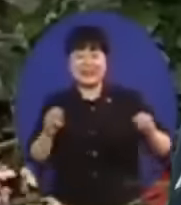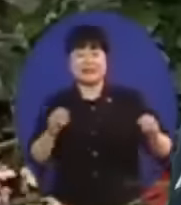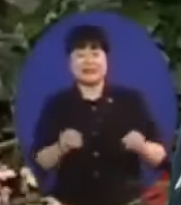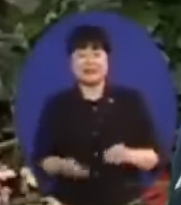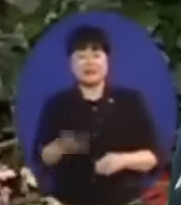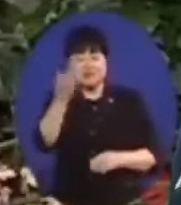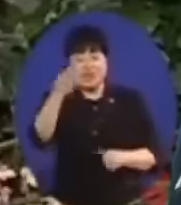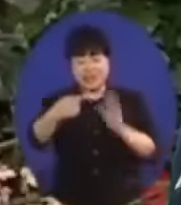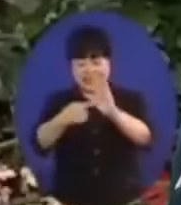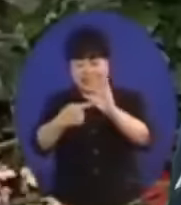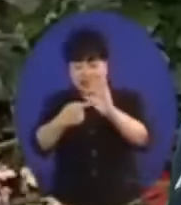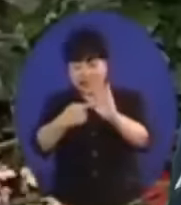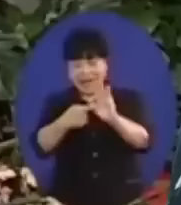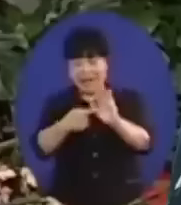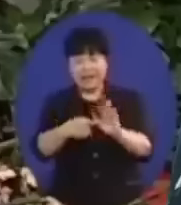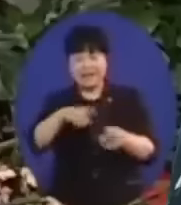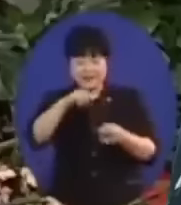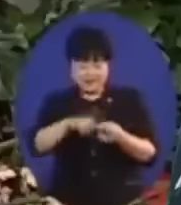위에 드러나라.